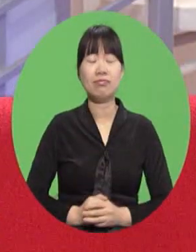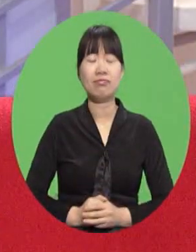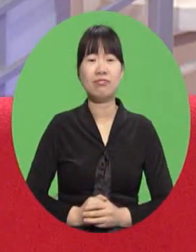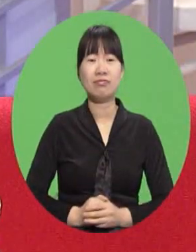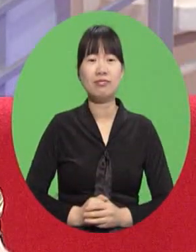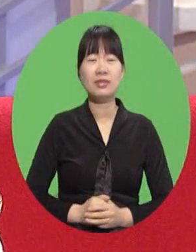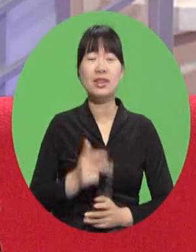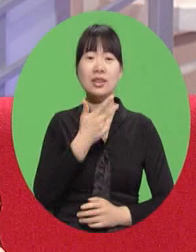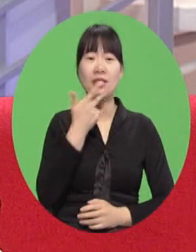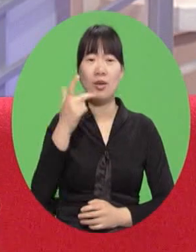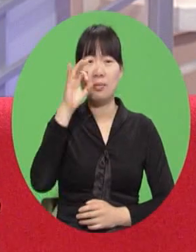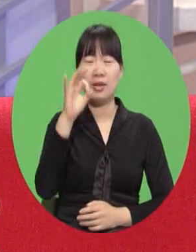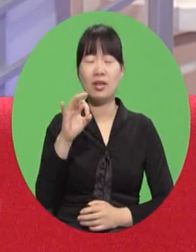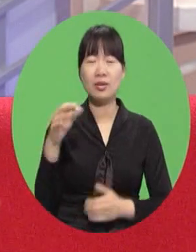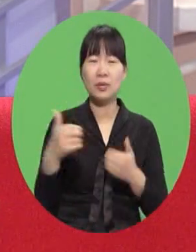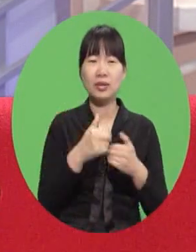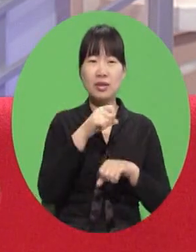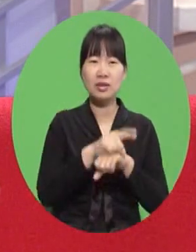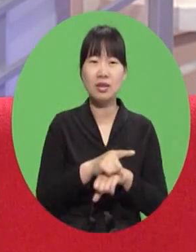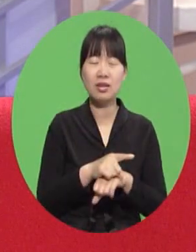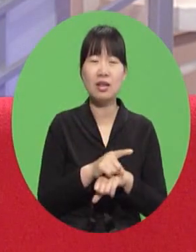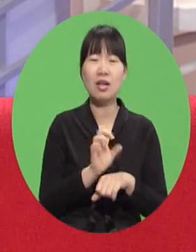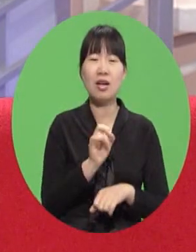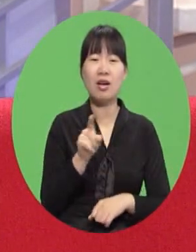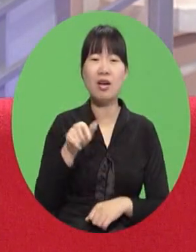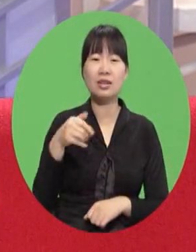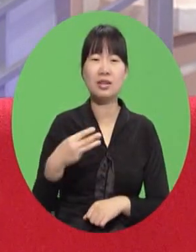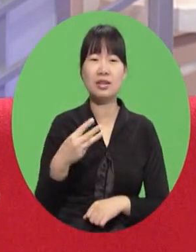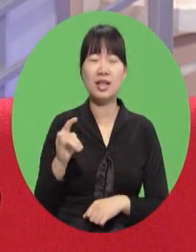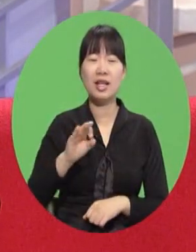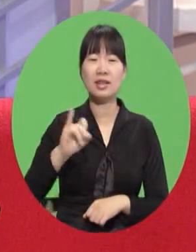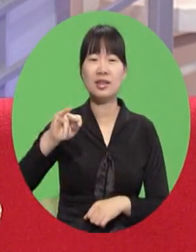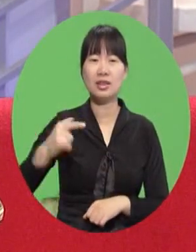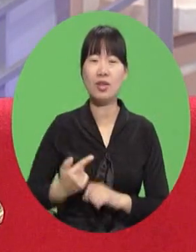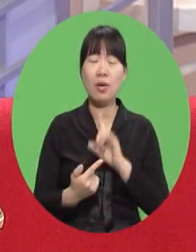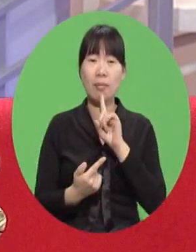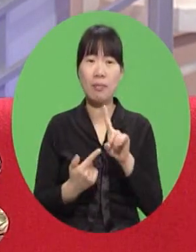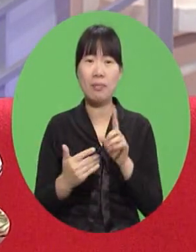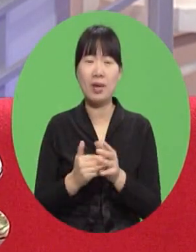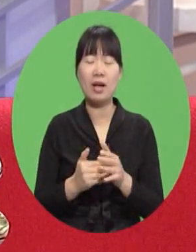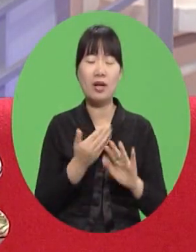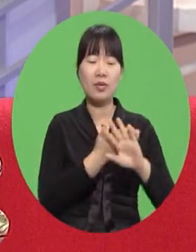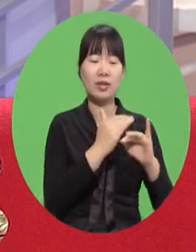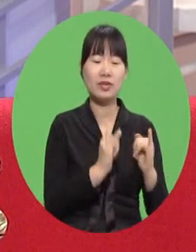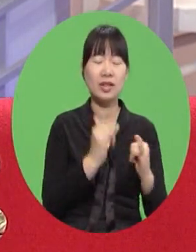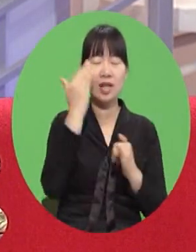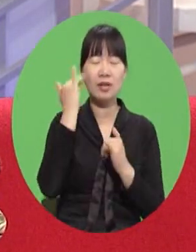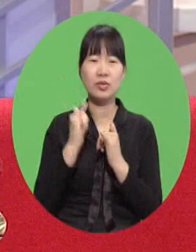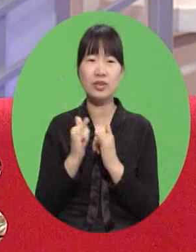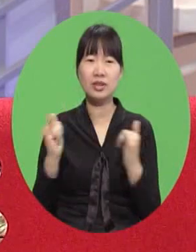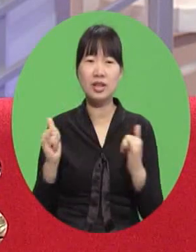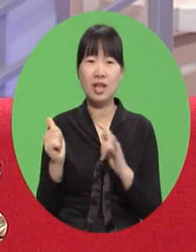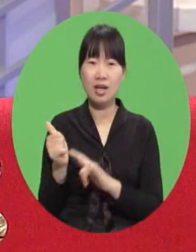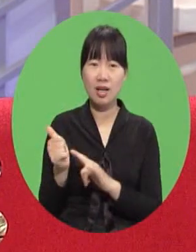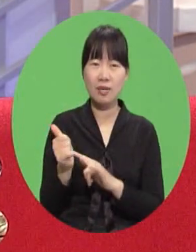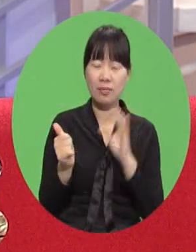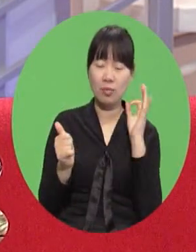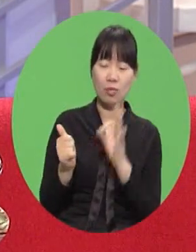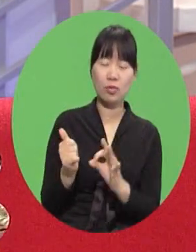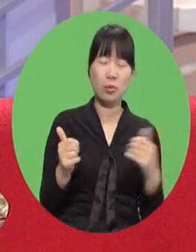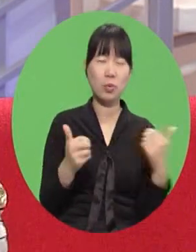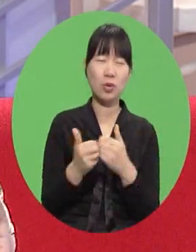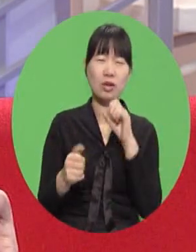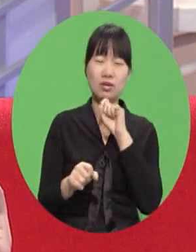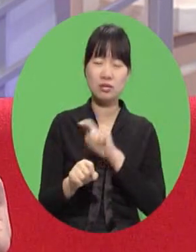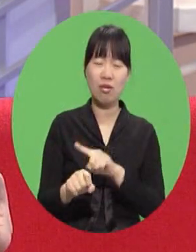우리 영어로는 이 공격성을 aggression이라고 하거든요. 그래서 왜 외국인들이 한국인들을 aggressive하다고 그러죠?